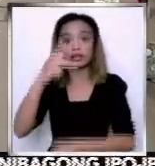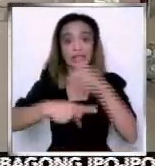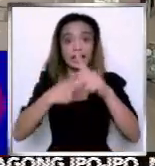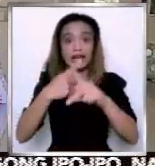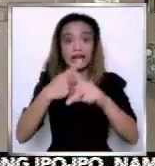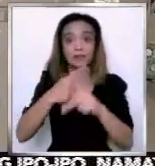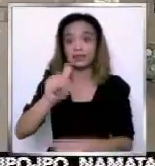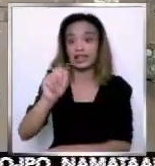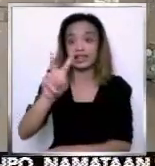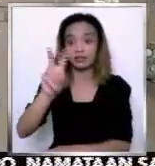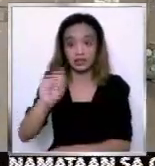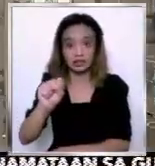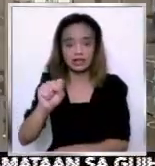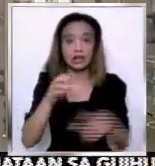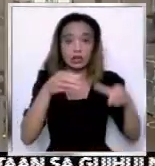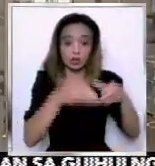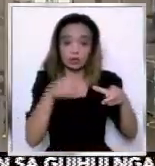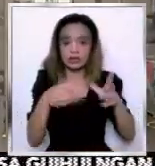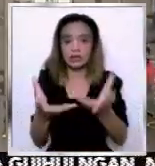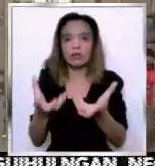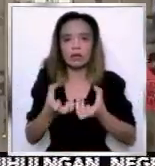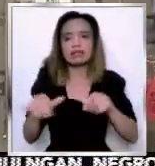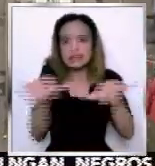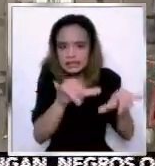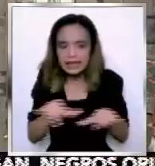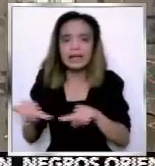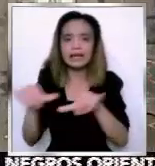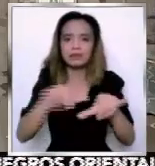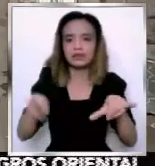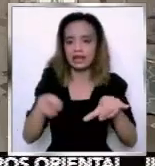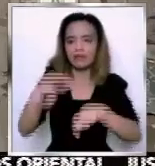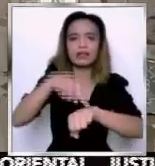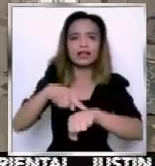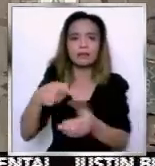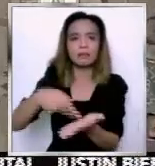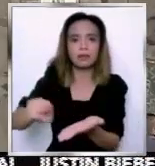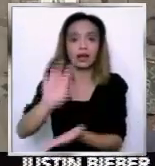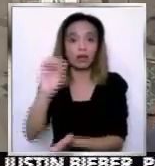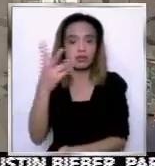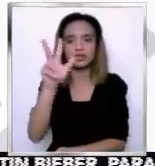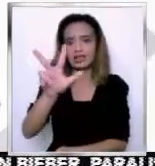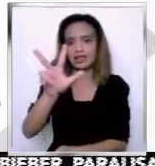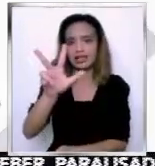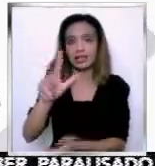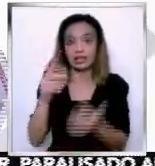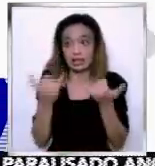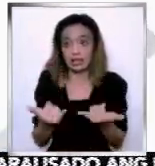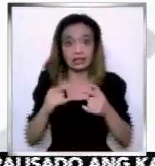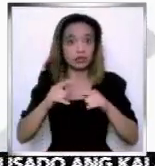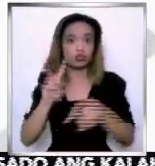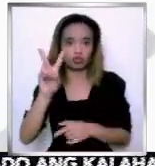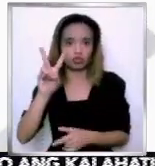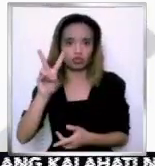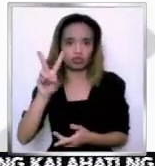Cacion, nais ng grupong magkaroon ng pare-parehong travel time charge na 3 pesos mula sa kasalukuyang 2 pesos. Tinitigan kasi